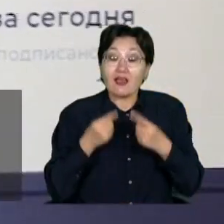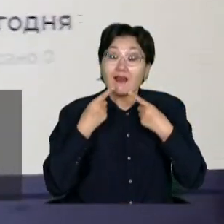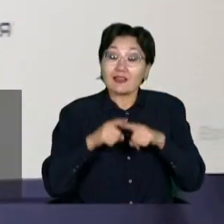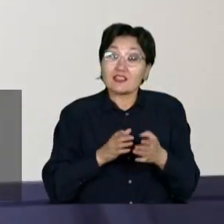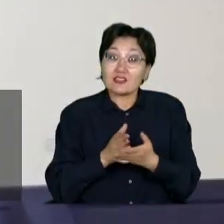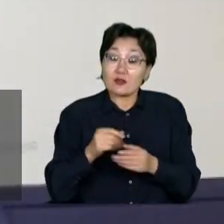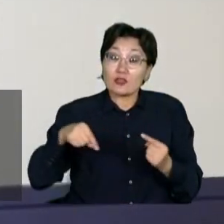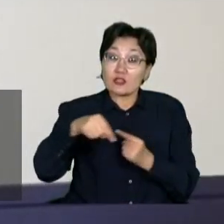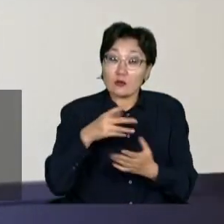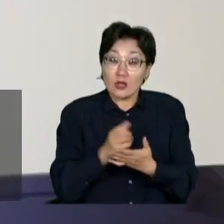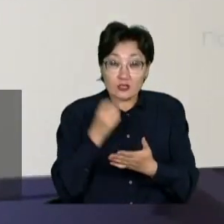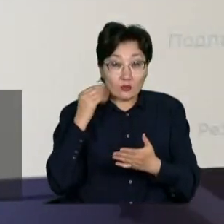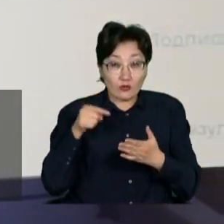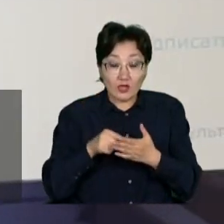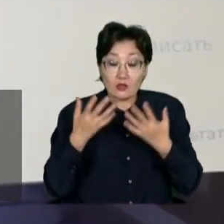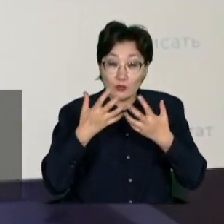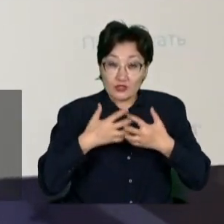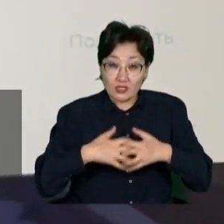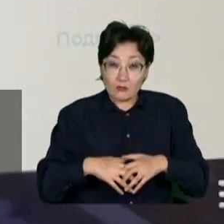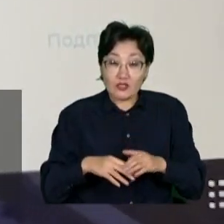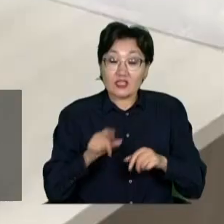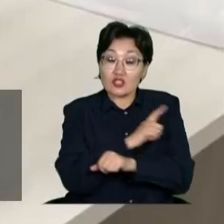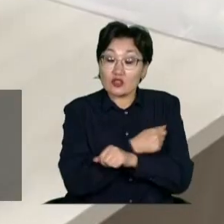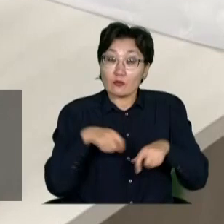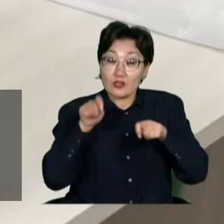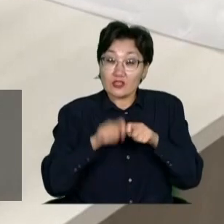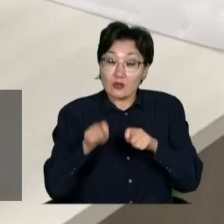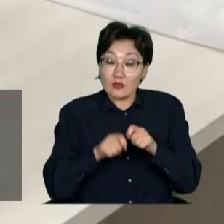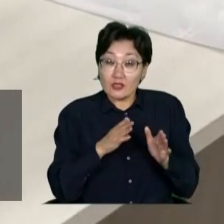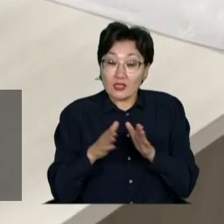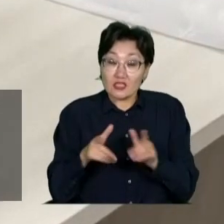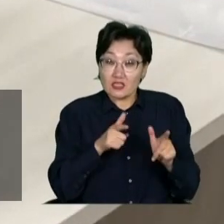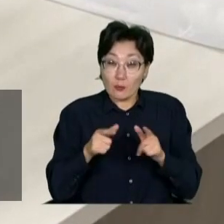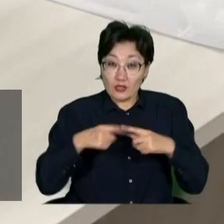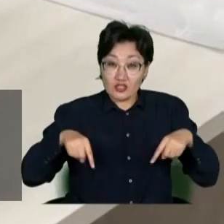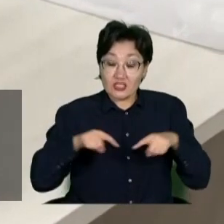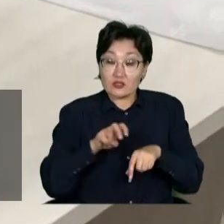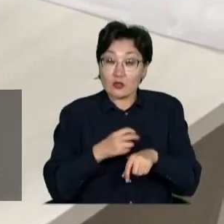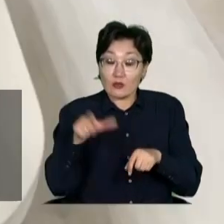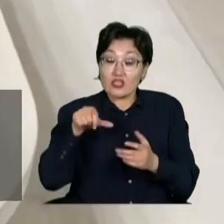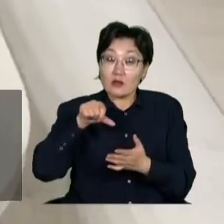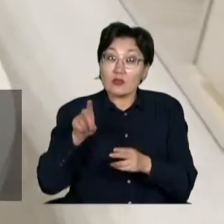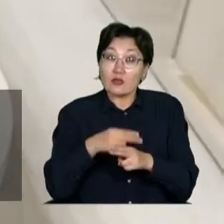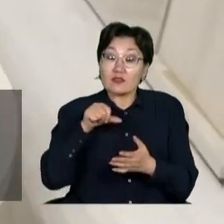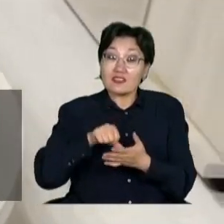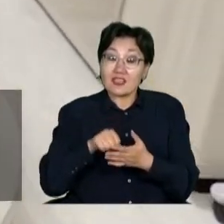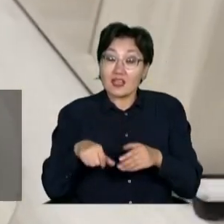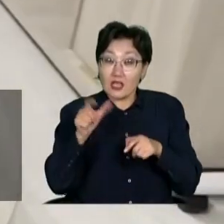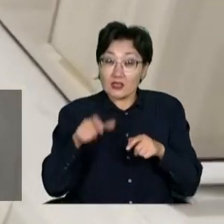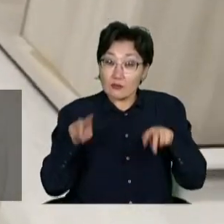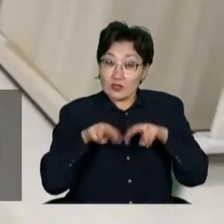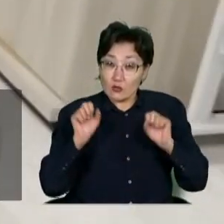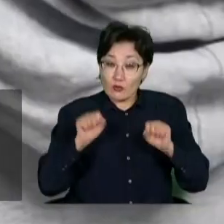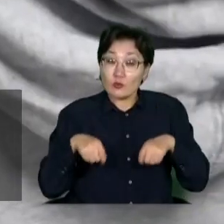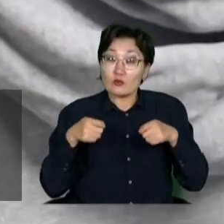жатыр. Мәселен, Алматыдағы автоматтандырылған медициналық тексеру жүйесін дайындаған компания дәрігерлердің қатысуынсыз адамдарды тексеруге